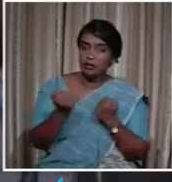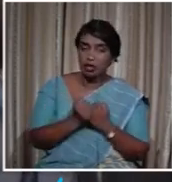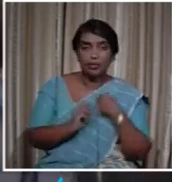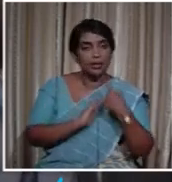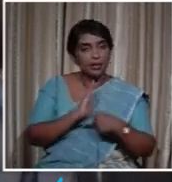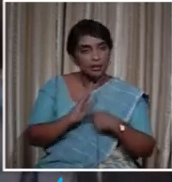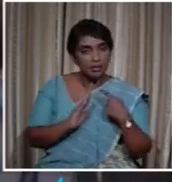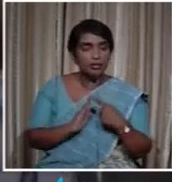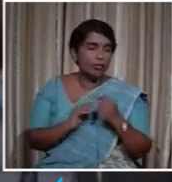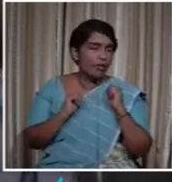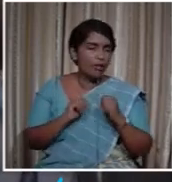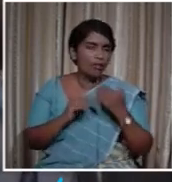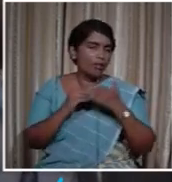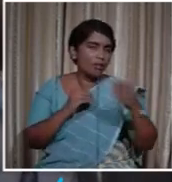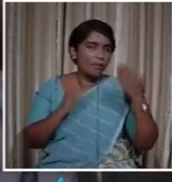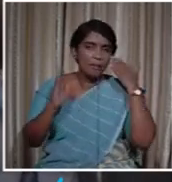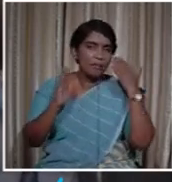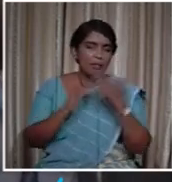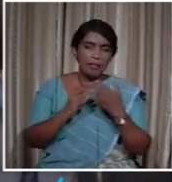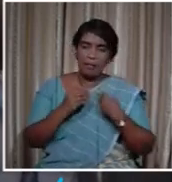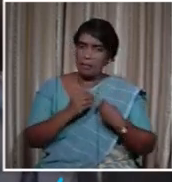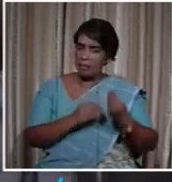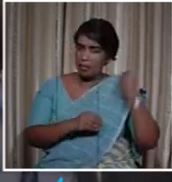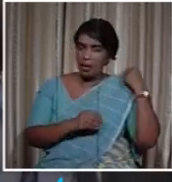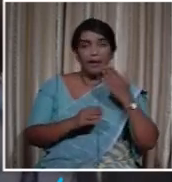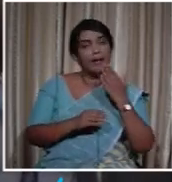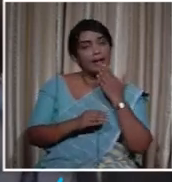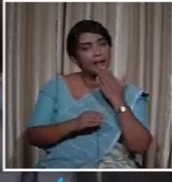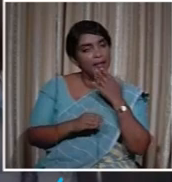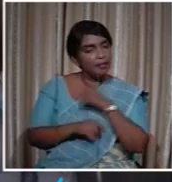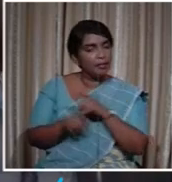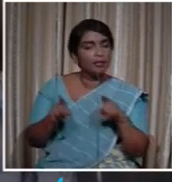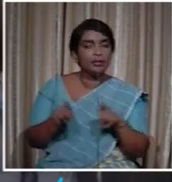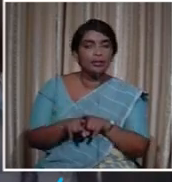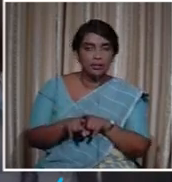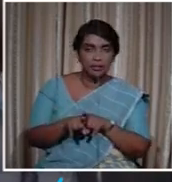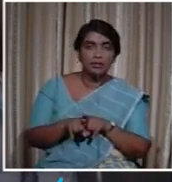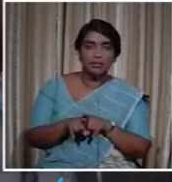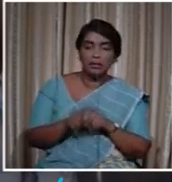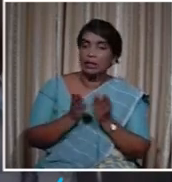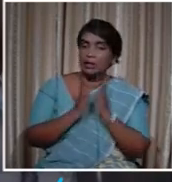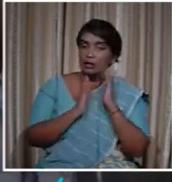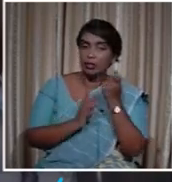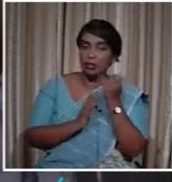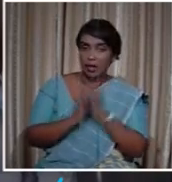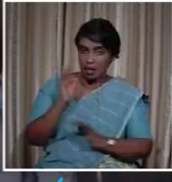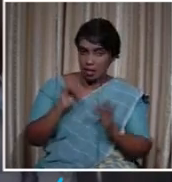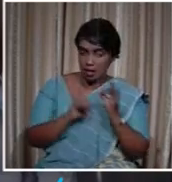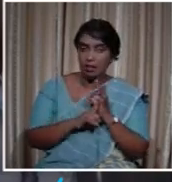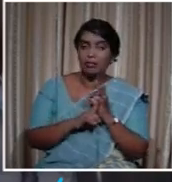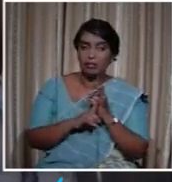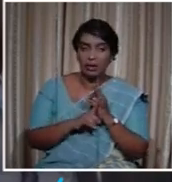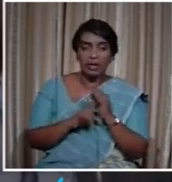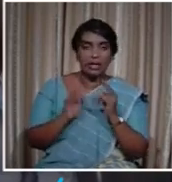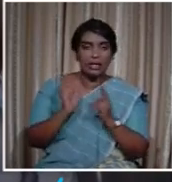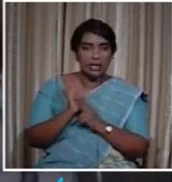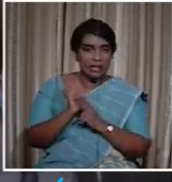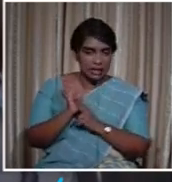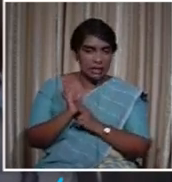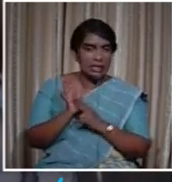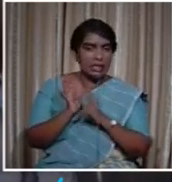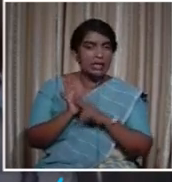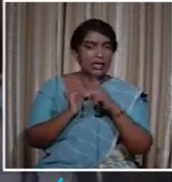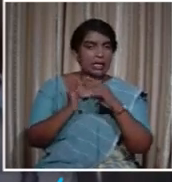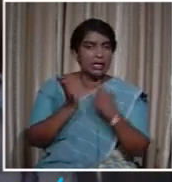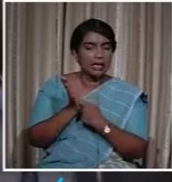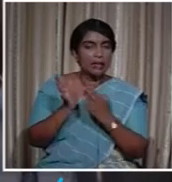போகிறது? அண்மையிலே கூட அமெரிக்காவுக்கு சென்றிருந்த இந்தியாவினுடைய நிதியமைச்சர் நிர்மலா சீதாராமன் அவர்கள் இந்த சர்வதேச